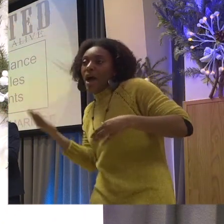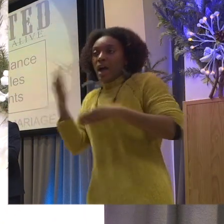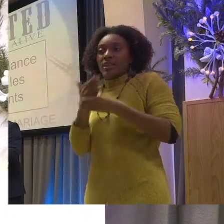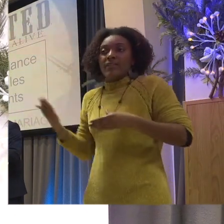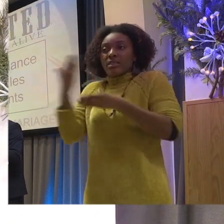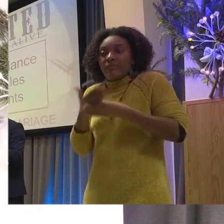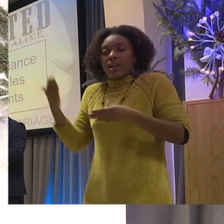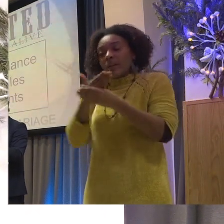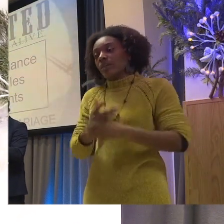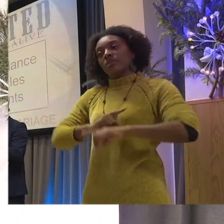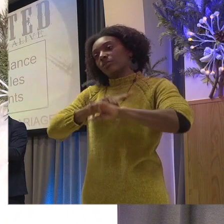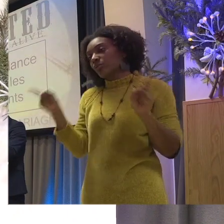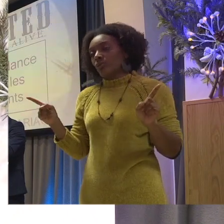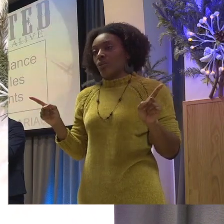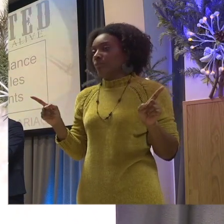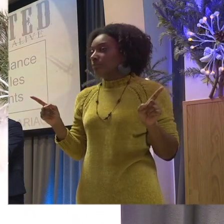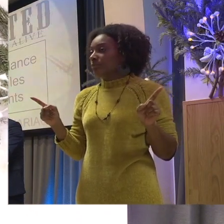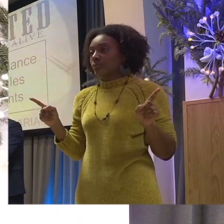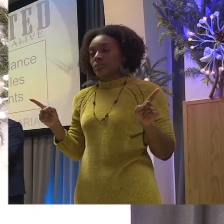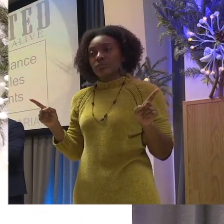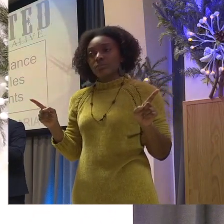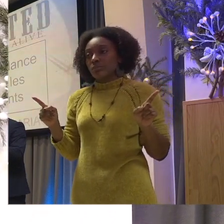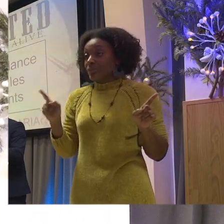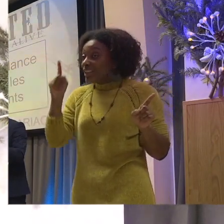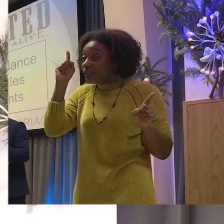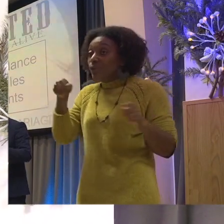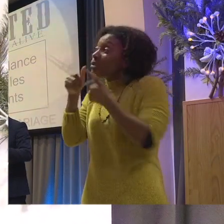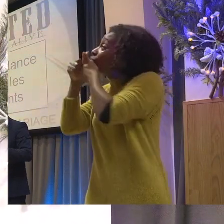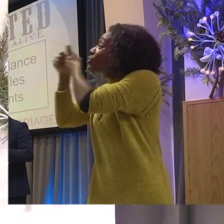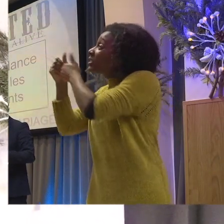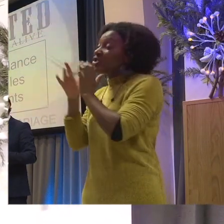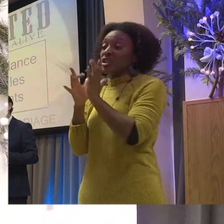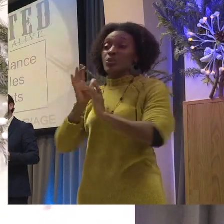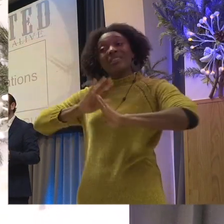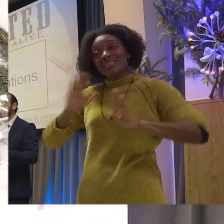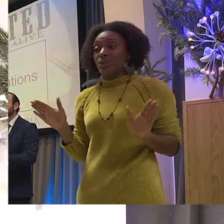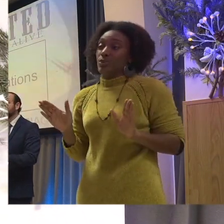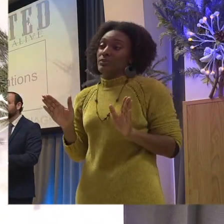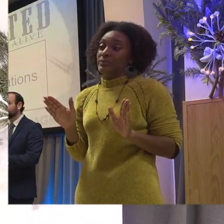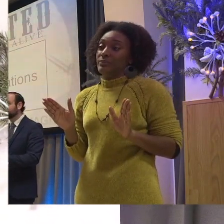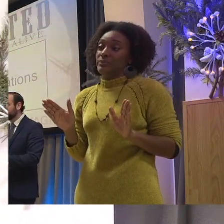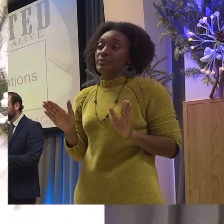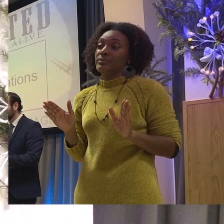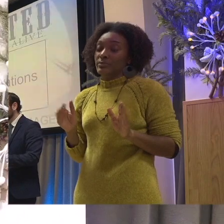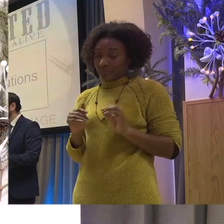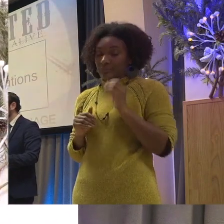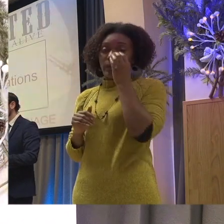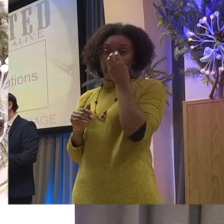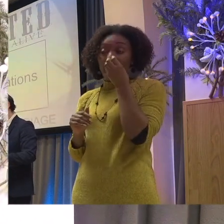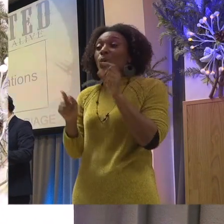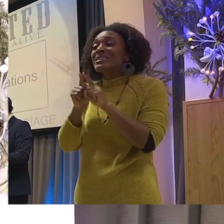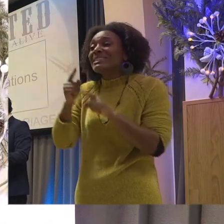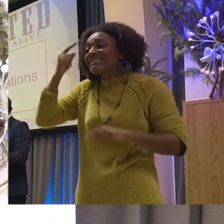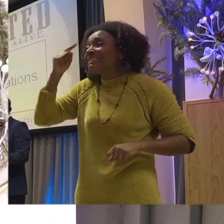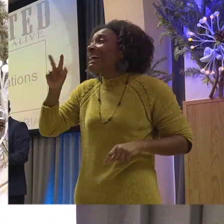pas de tes parents. Ensemble, dépendez uniquement de Jésus-Christ. Gloire à Dieu. Les ex-relations, c'est du